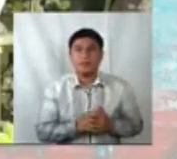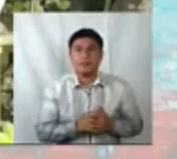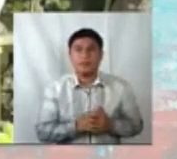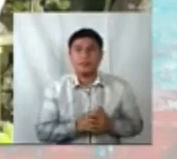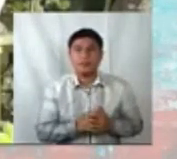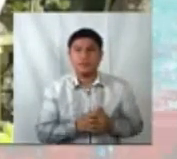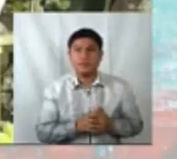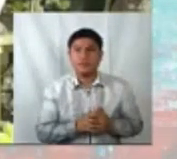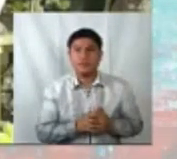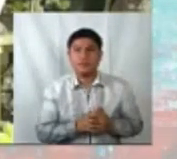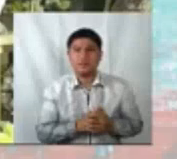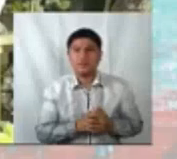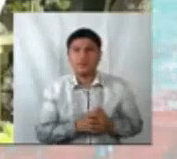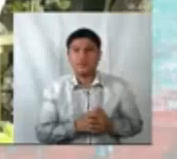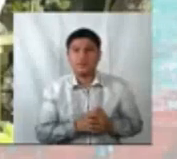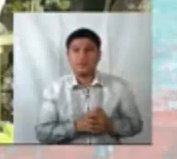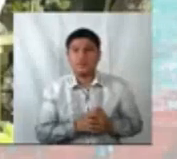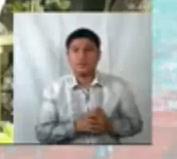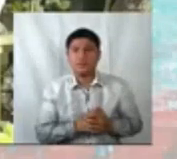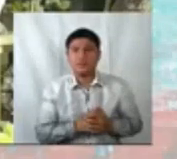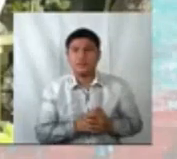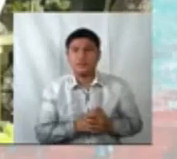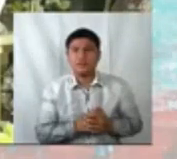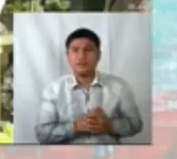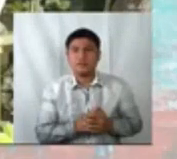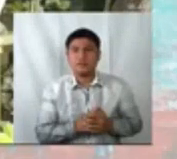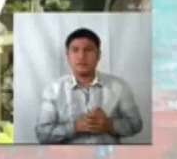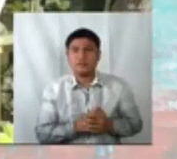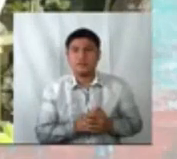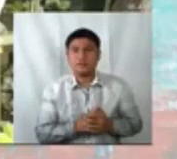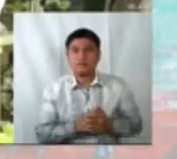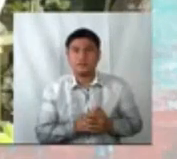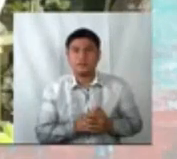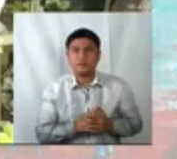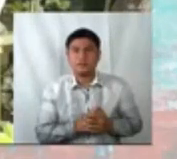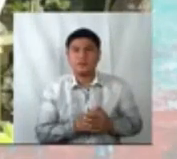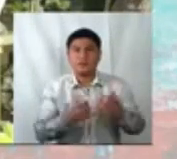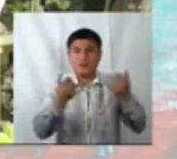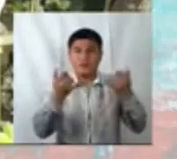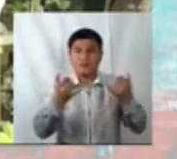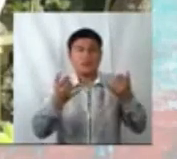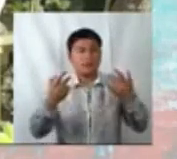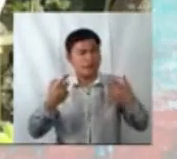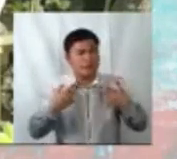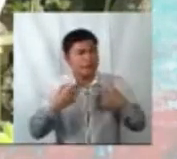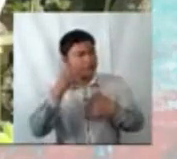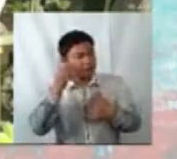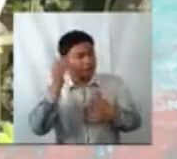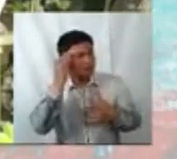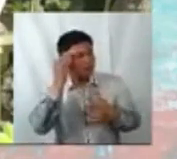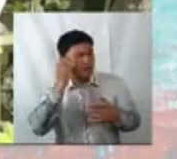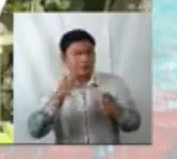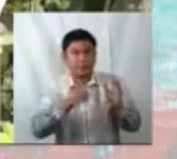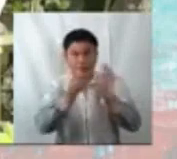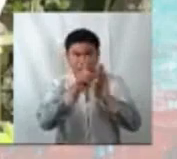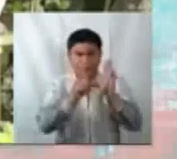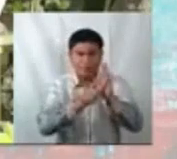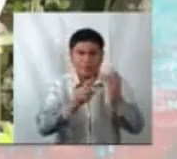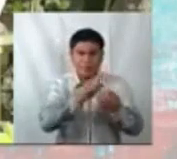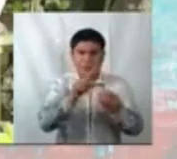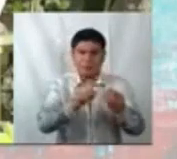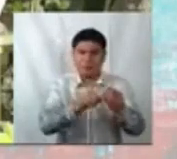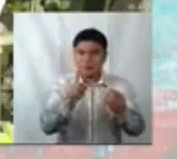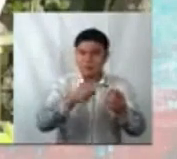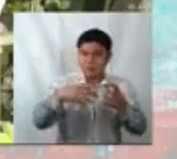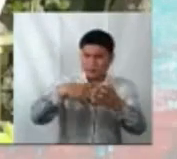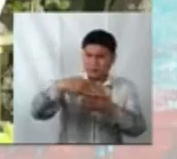sa Britanya yun, ha? So, may kaalaman po din po siya sa batas ng ibang bansa, sa